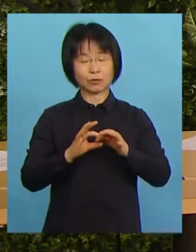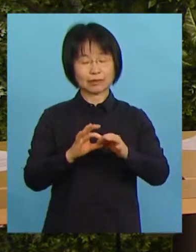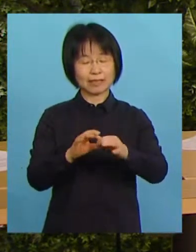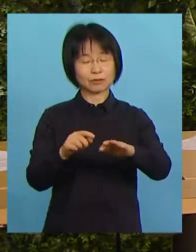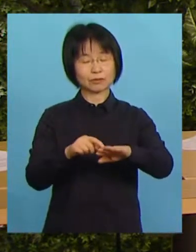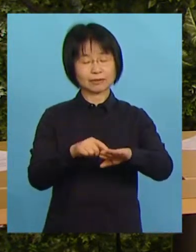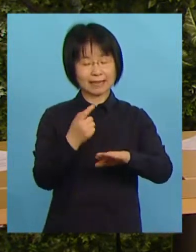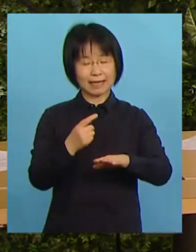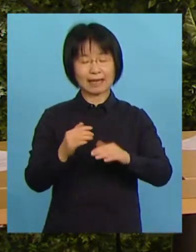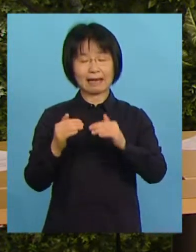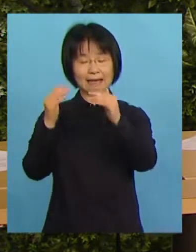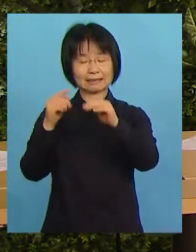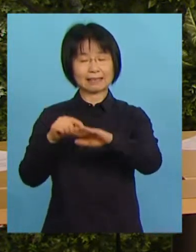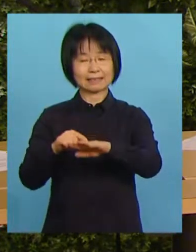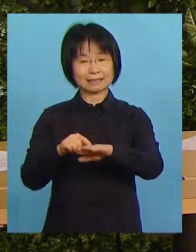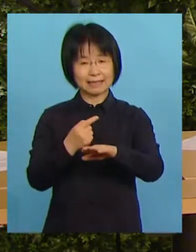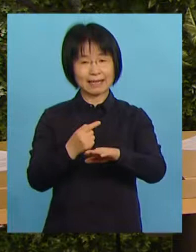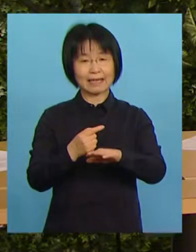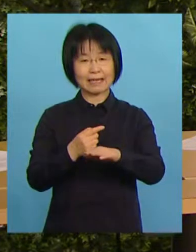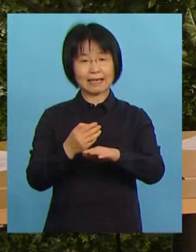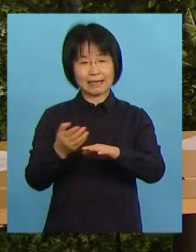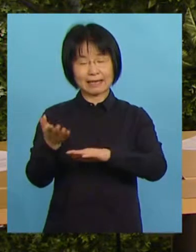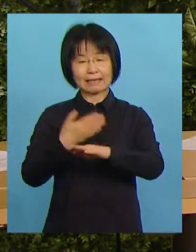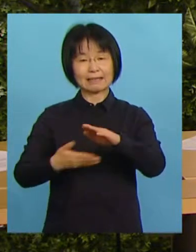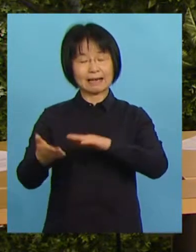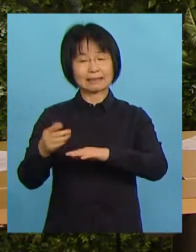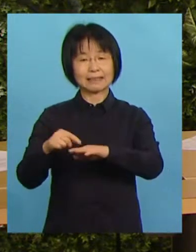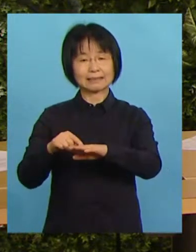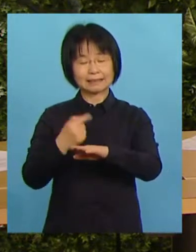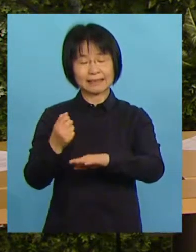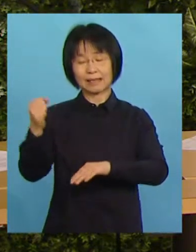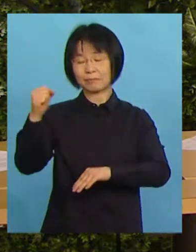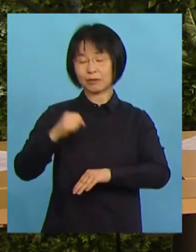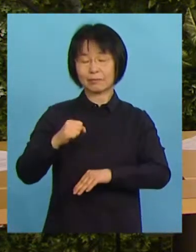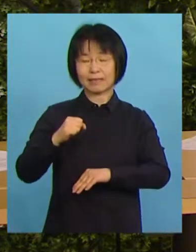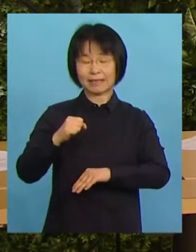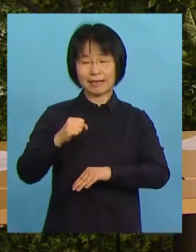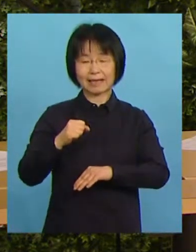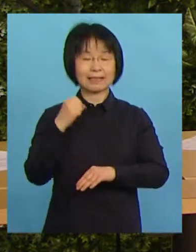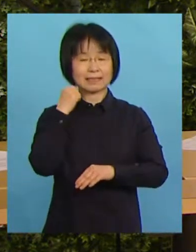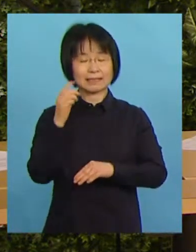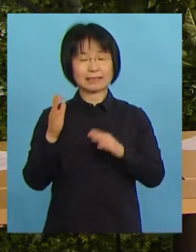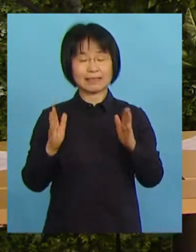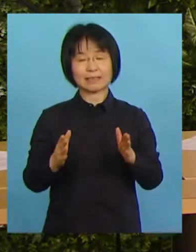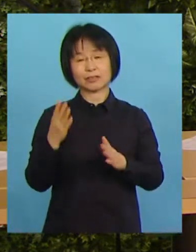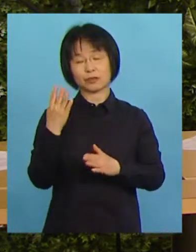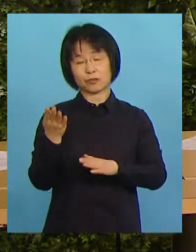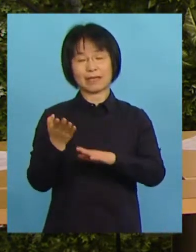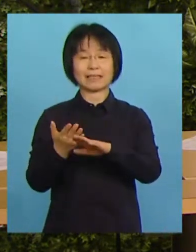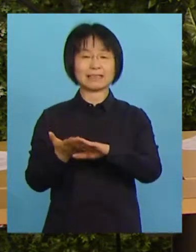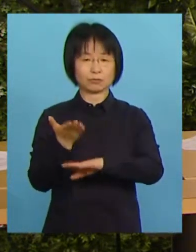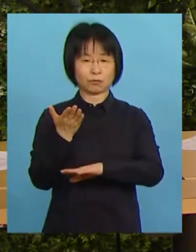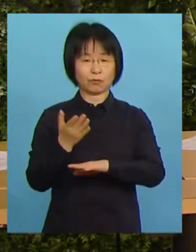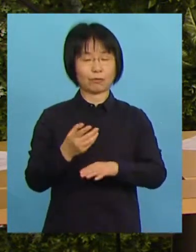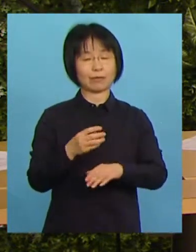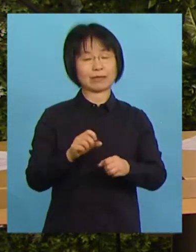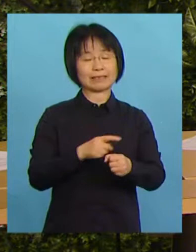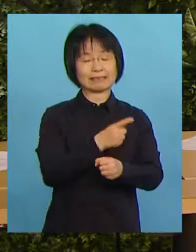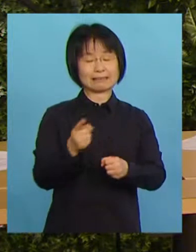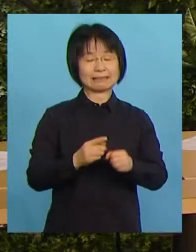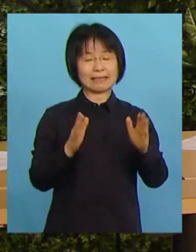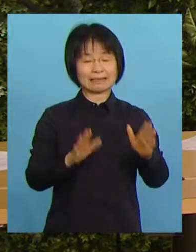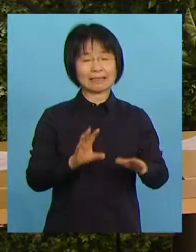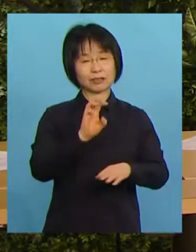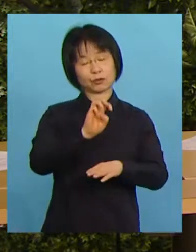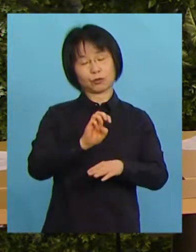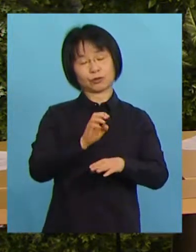性、発展性、地域への還元性などが認められ、月4回以上、または年間40回以上